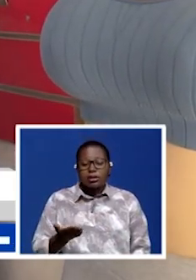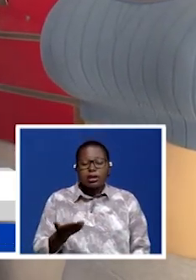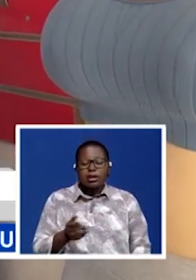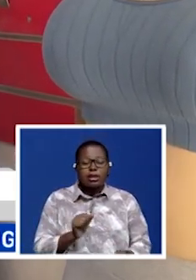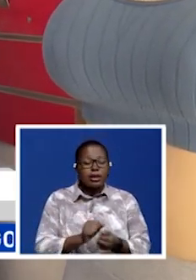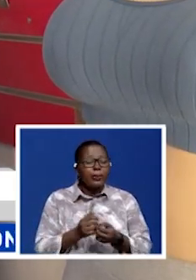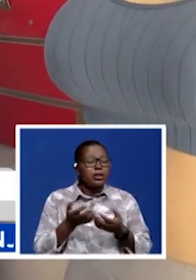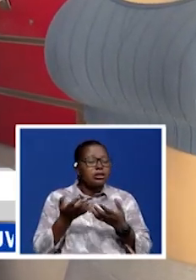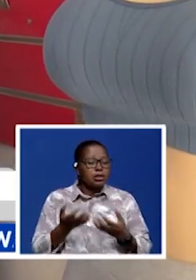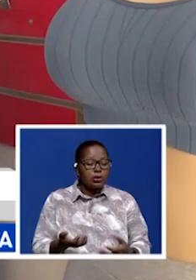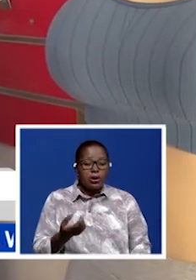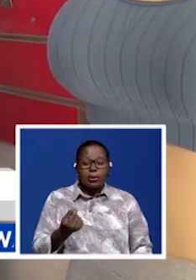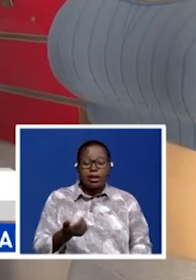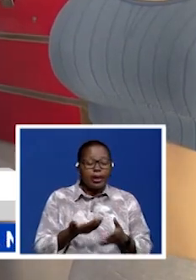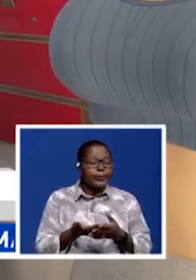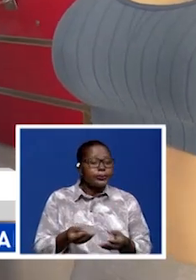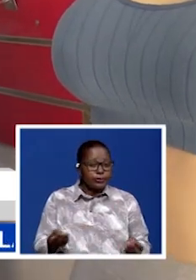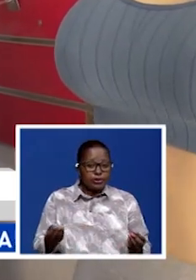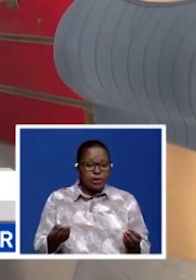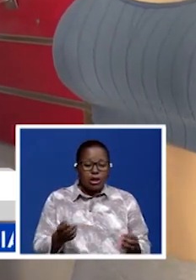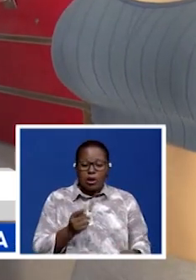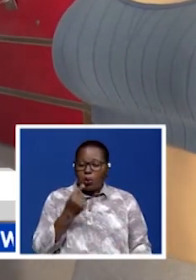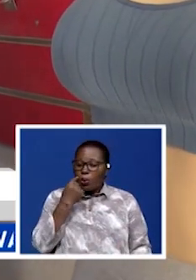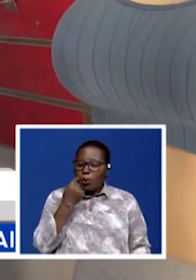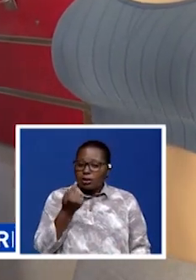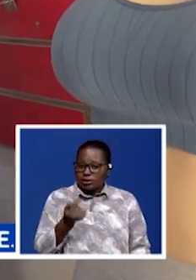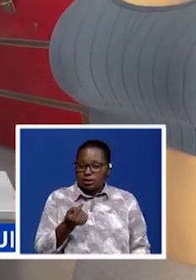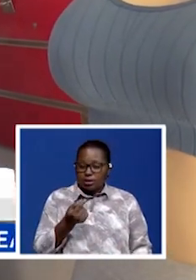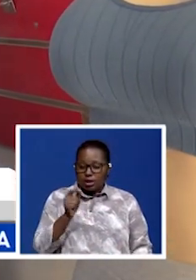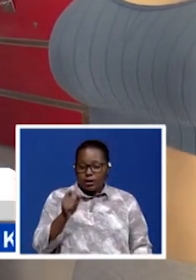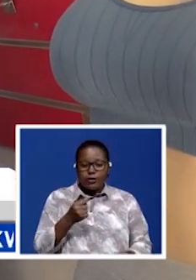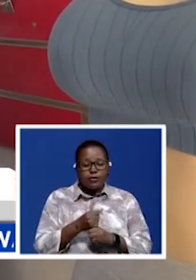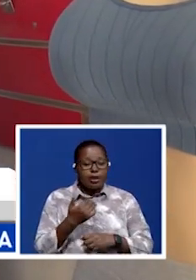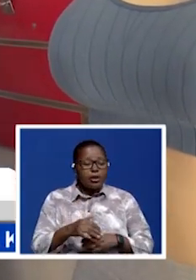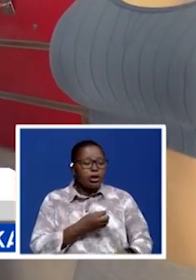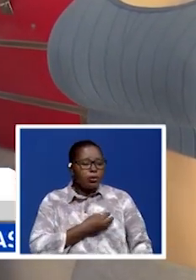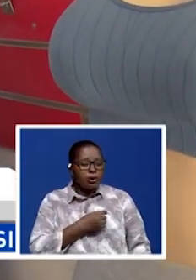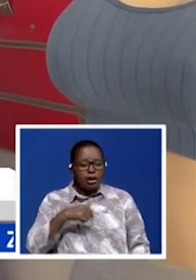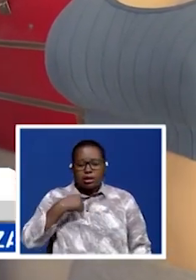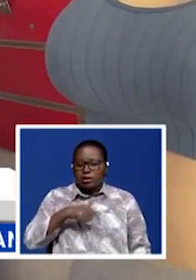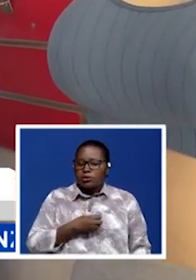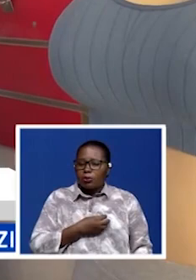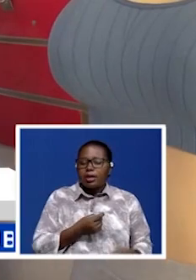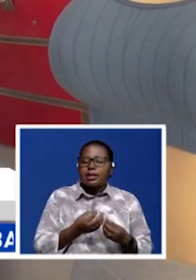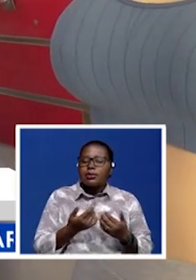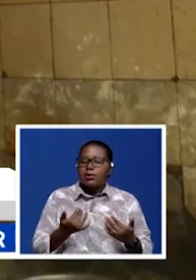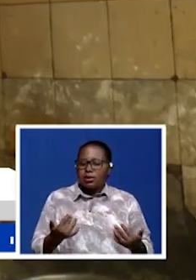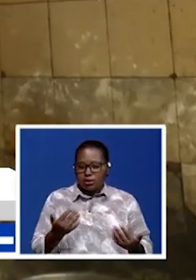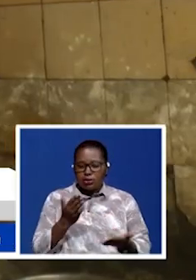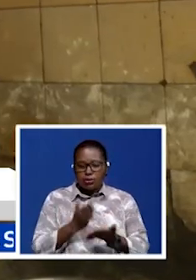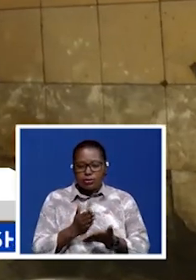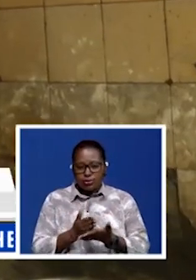nizito nizito ni pesa zinateketea kwa sababu wasiangalie kwamba mfanyabiashara anaumia wananchi tunaumia ni Wengi Wengi